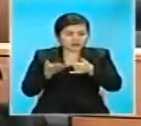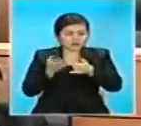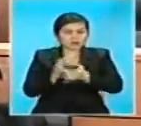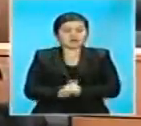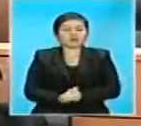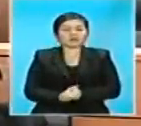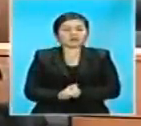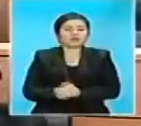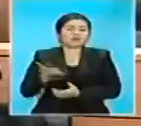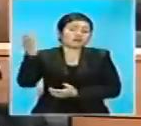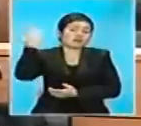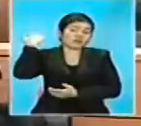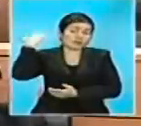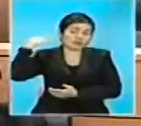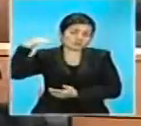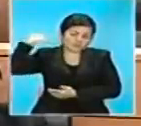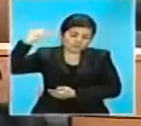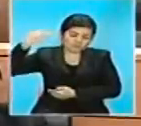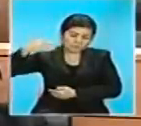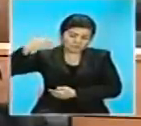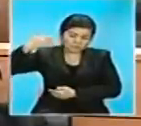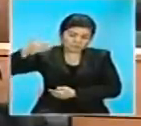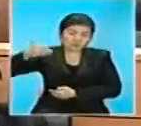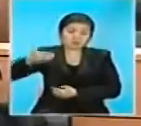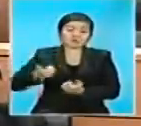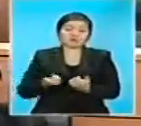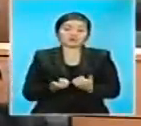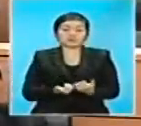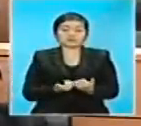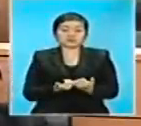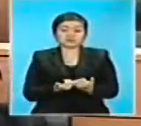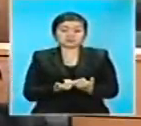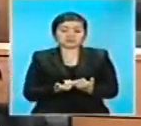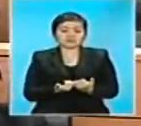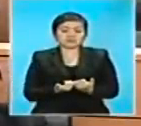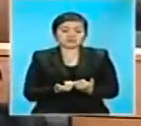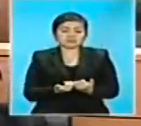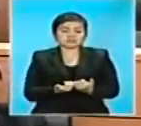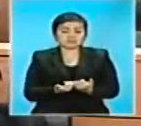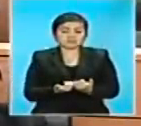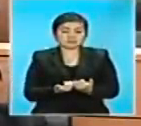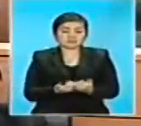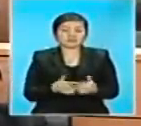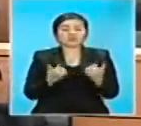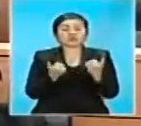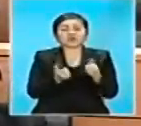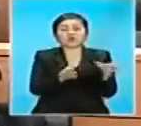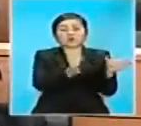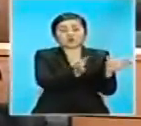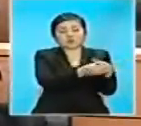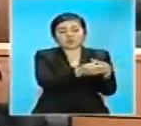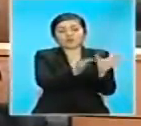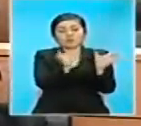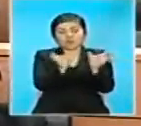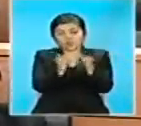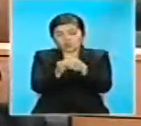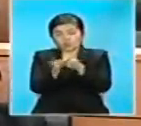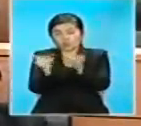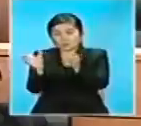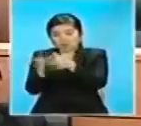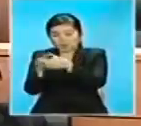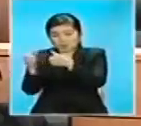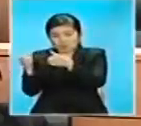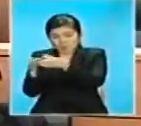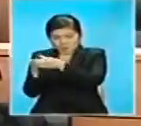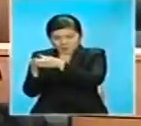ที่ผ่านมานั้นถามว่าหลายๆท่านที่รวมกลุ่มกันกันแก